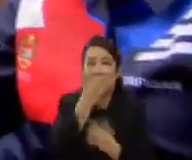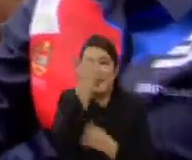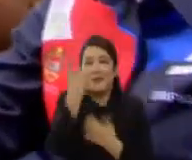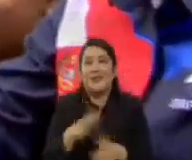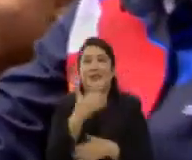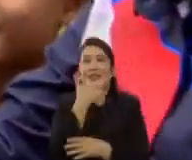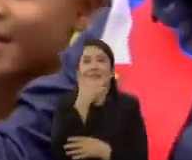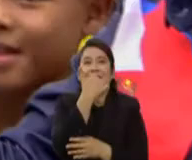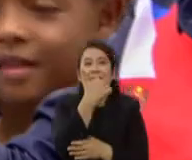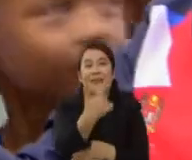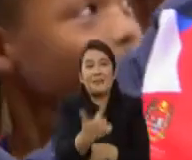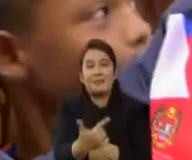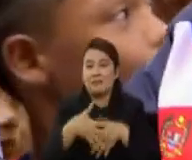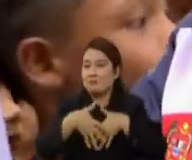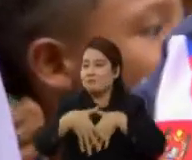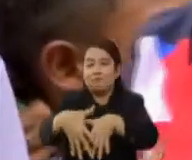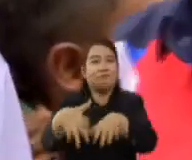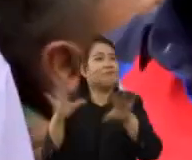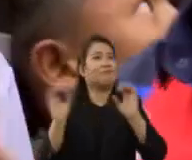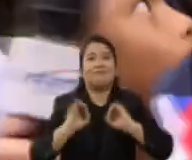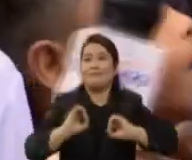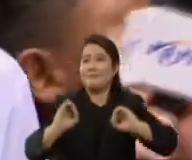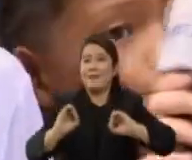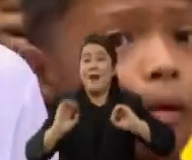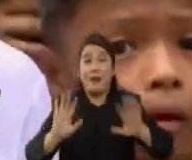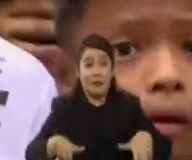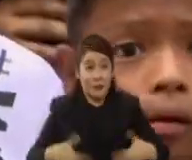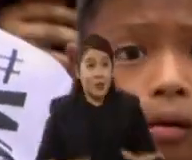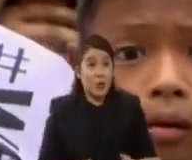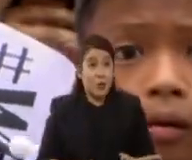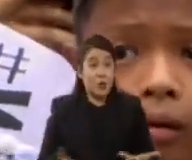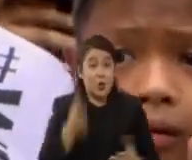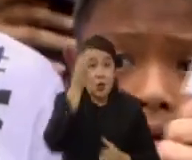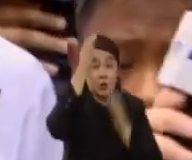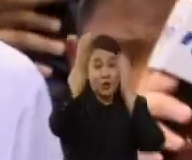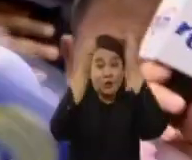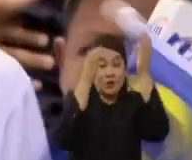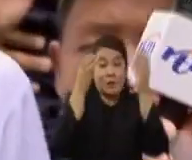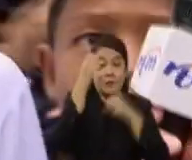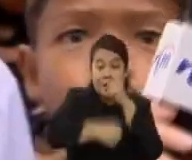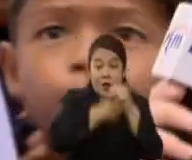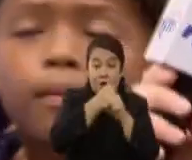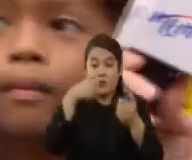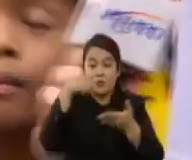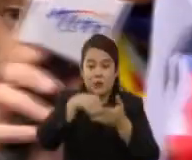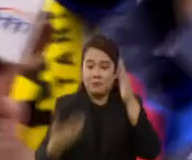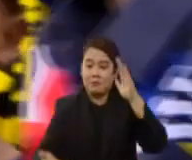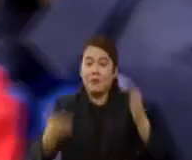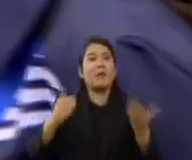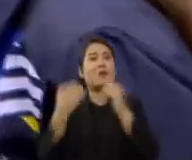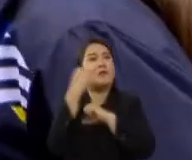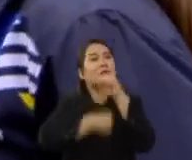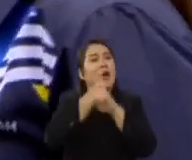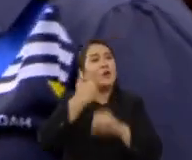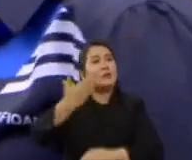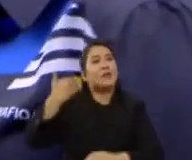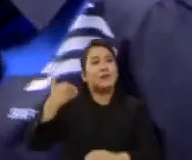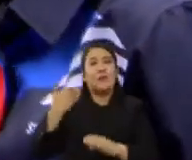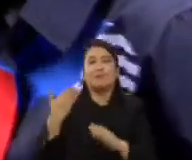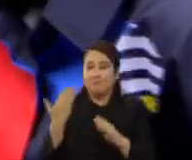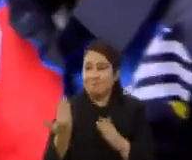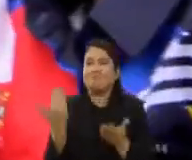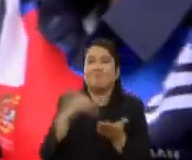kan tak ada peranakan semua. Okey. Bagaimana sebenarnya konsep pada tahun ini berbanding tahun-tahun yang sebelumnya kak lihat? Lagi